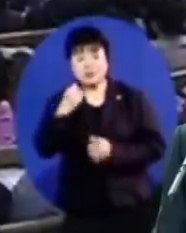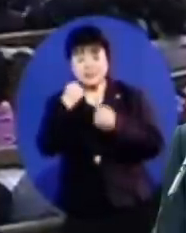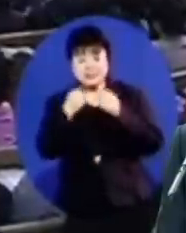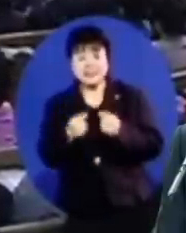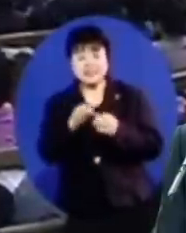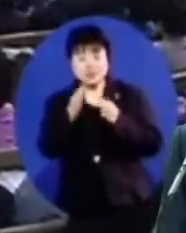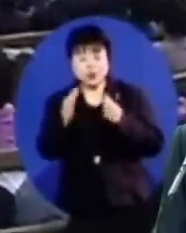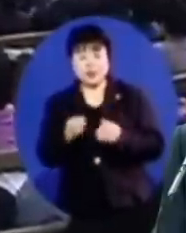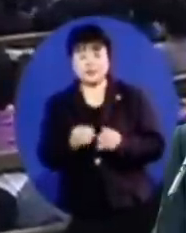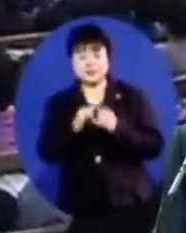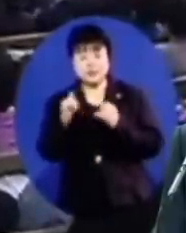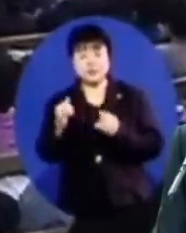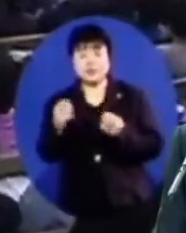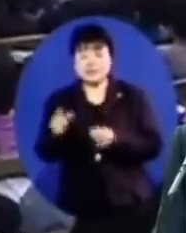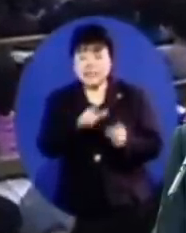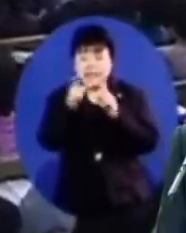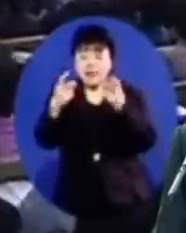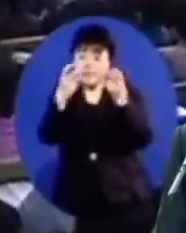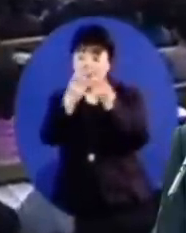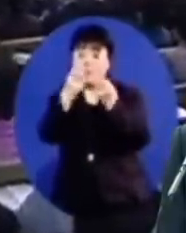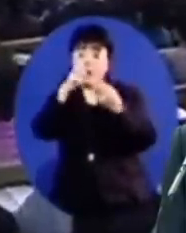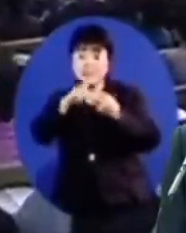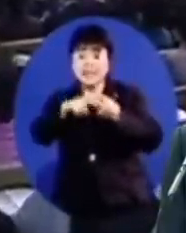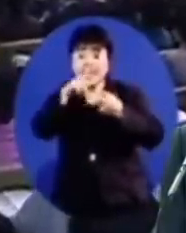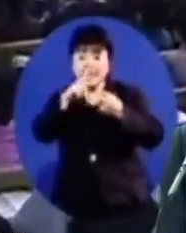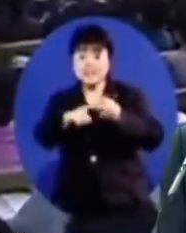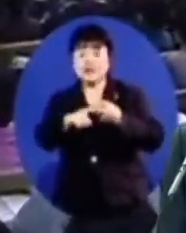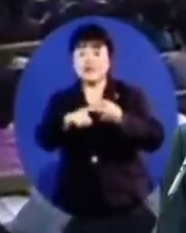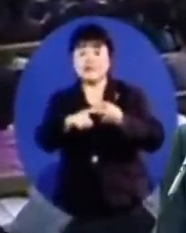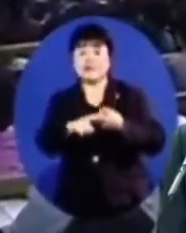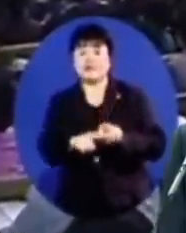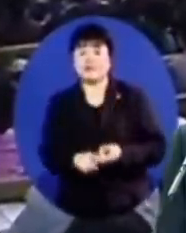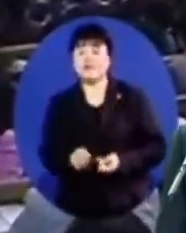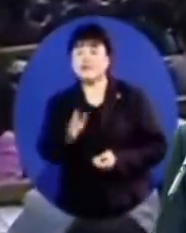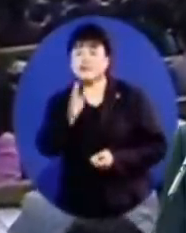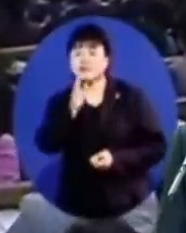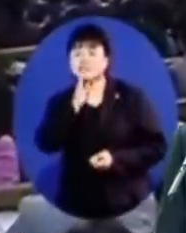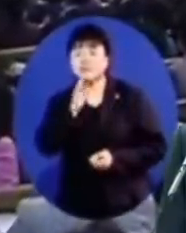동안 인생을 어떻게 살아야 하는가에 대한 질문을 반드시